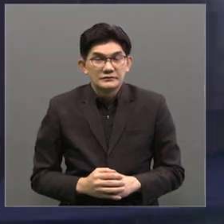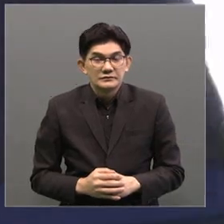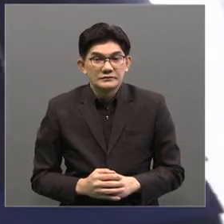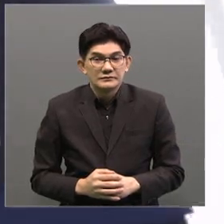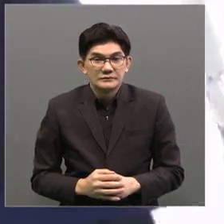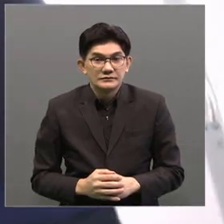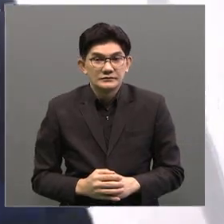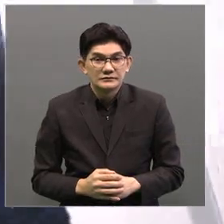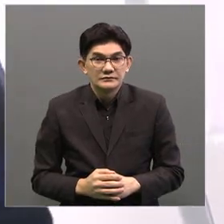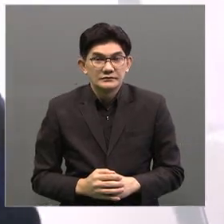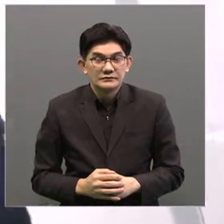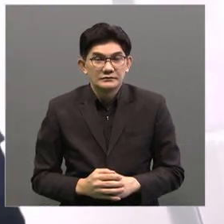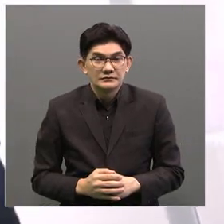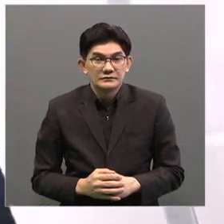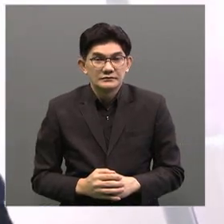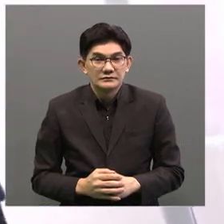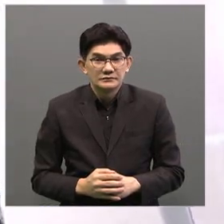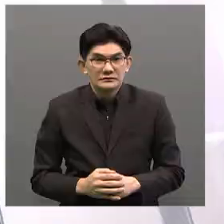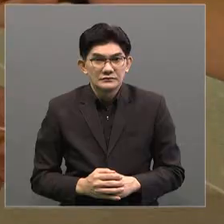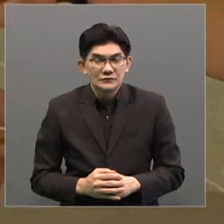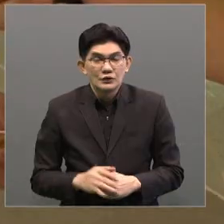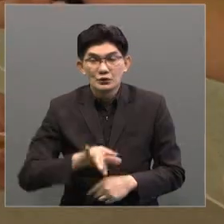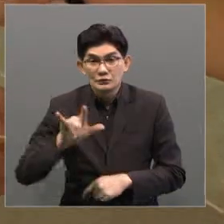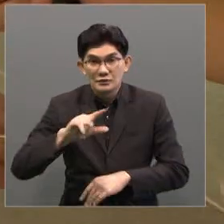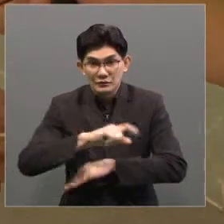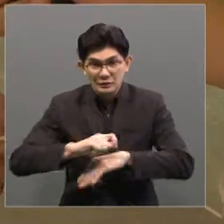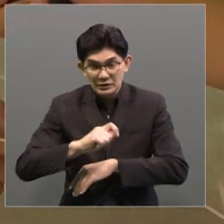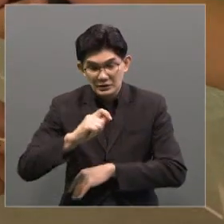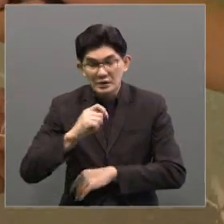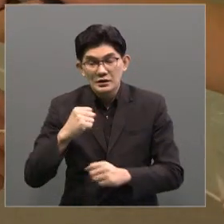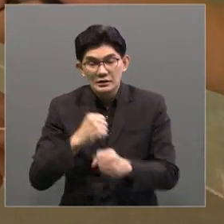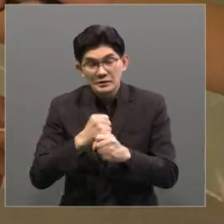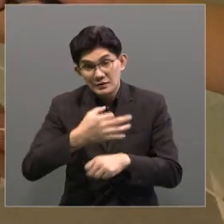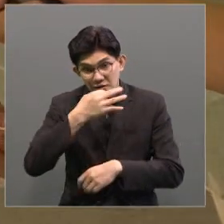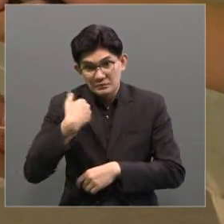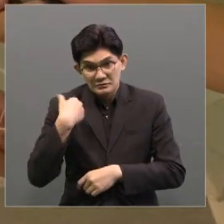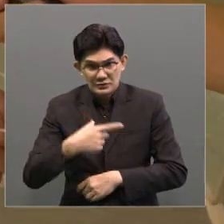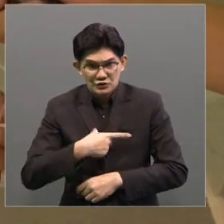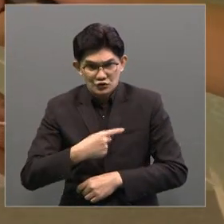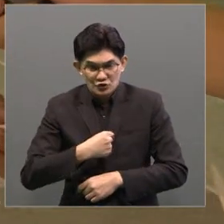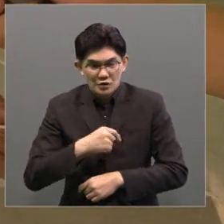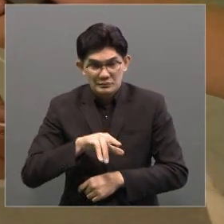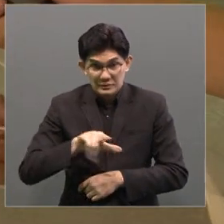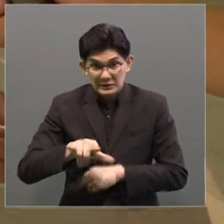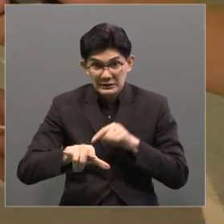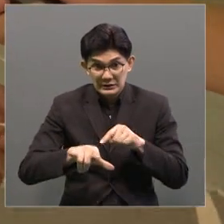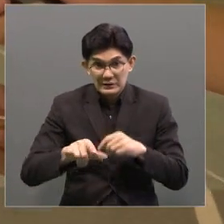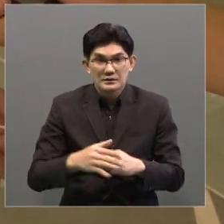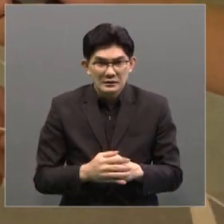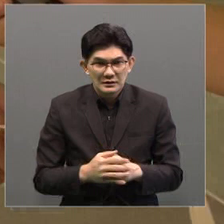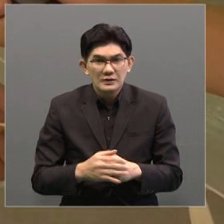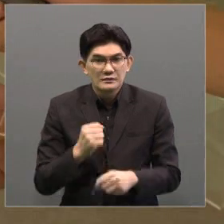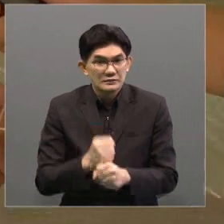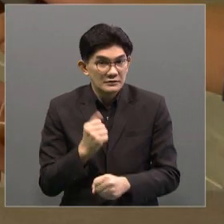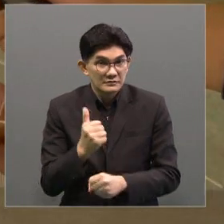ก็คิดไว้ว่าน่าจะเป็นวิศวกรการบินครับเพราะจะได้คุกคีบเครื่องบินที่เราชอบแล้วก็รู้สึกว่าจะเป็นสายทางที่เราน่าจะท